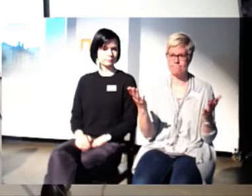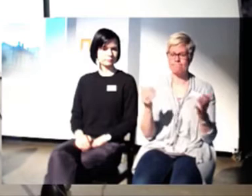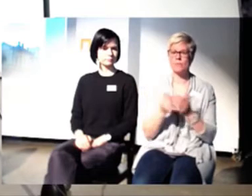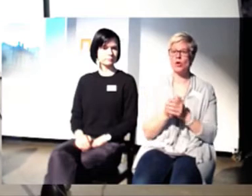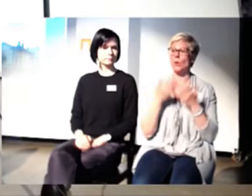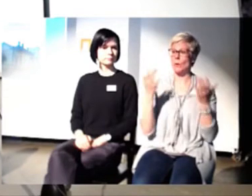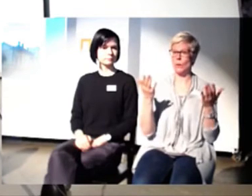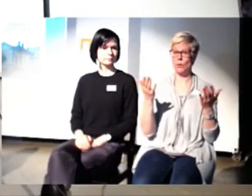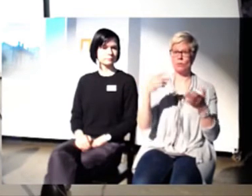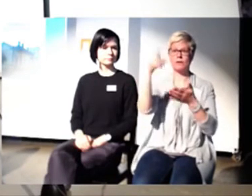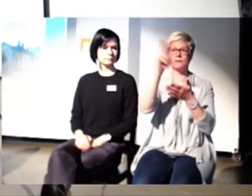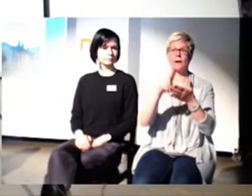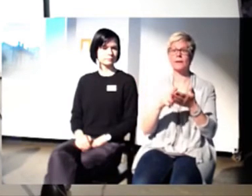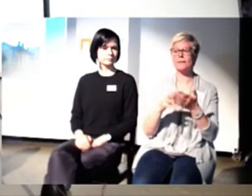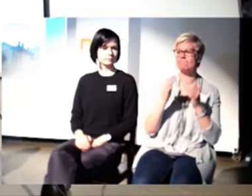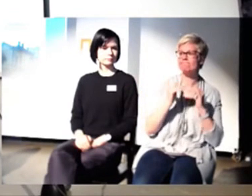edistää nykytaidetta